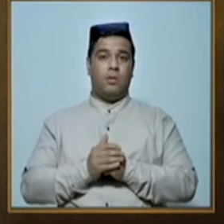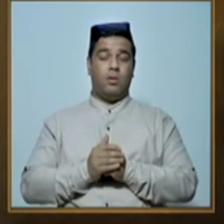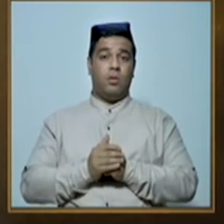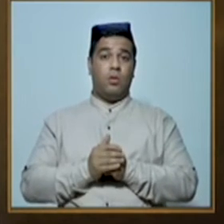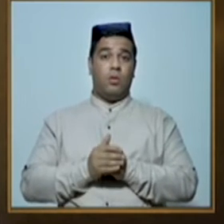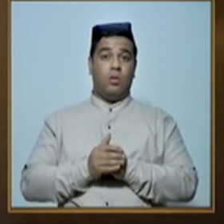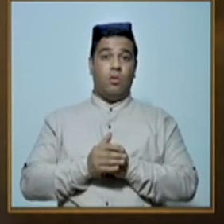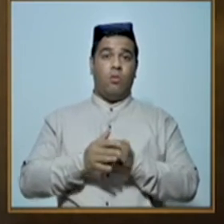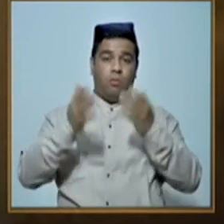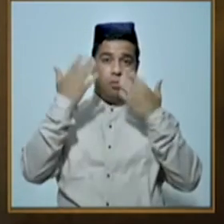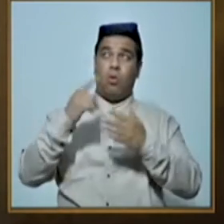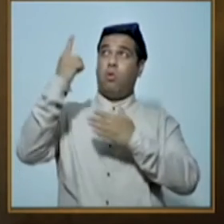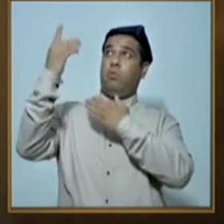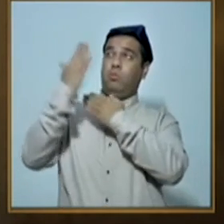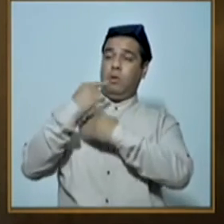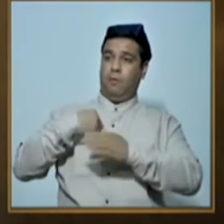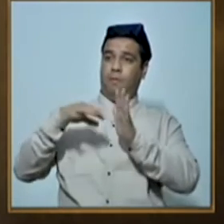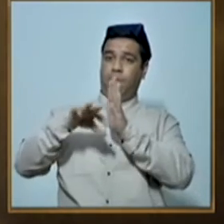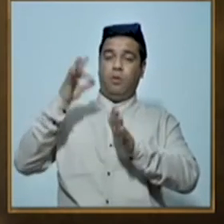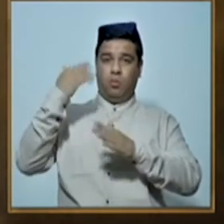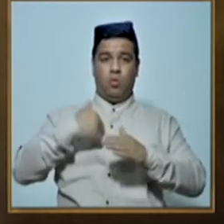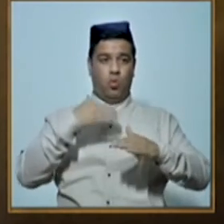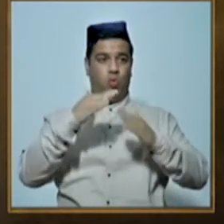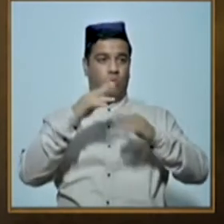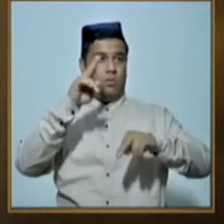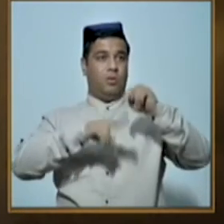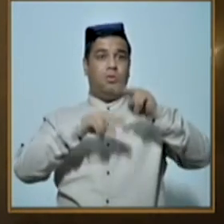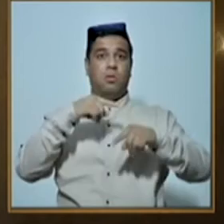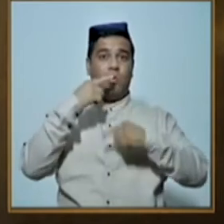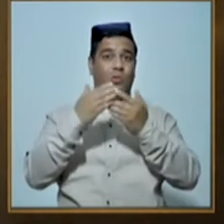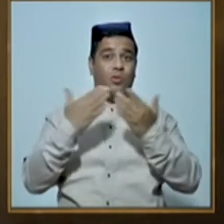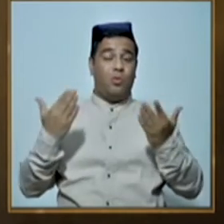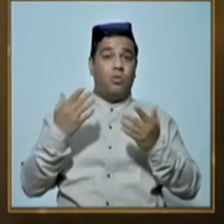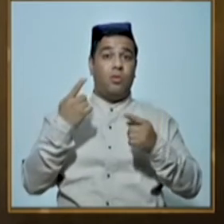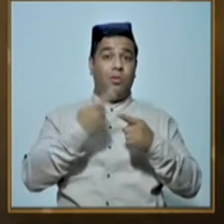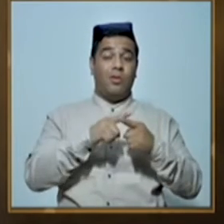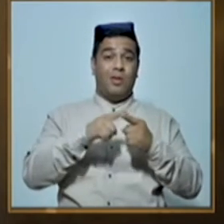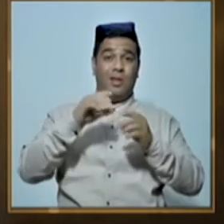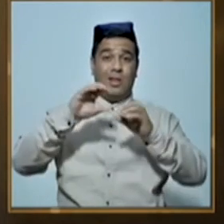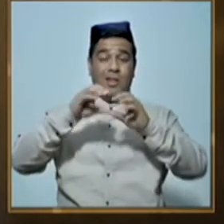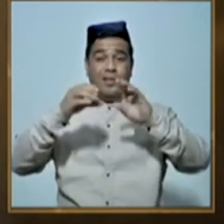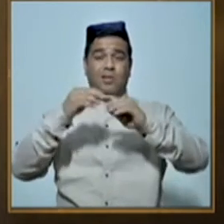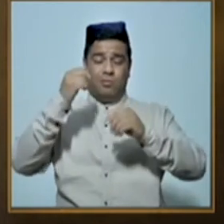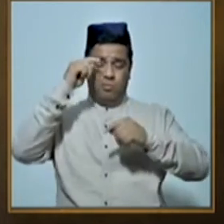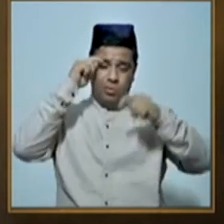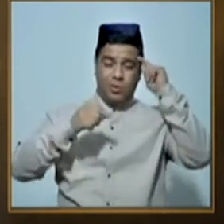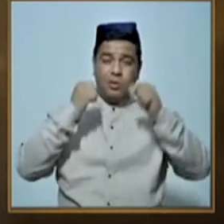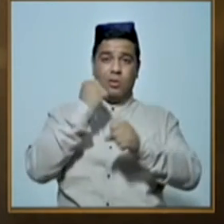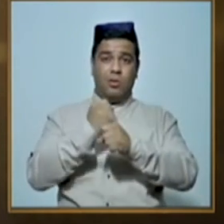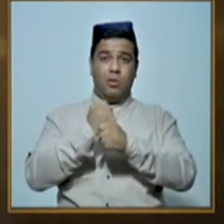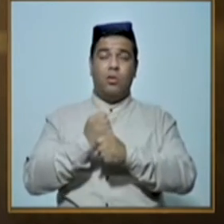Bo'ldi, Xudo menga buyruq berdi, o'zi tanlab oldi. Uyini qurdiyapti degan gap yo'q. G'isht qo'yib, terlab pishib ishlayapti-yu,